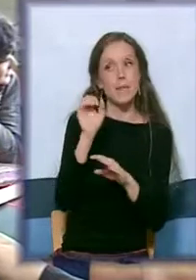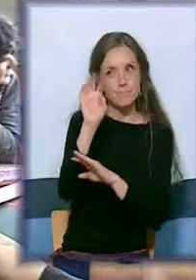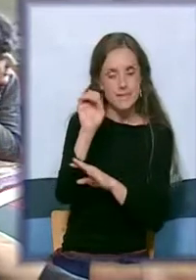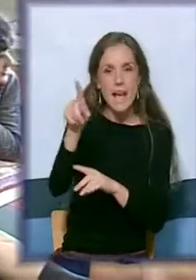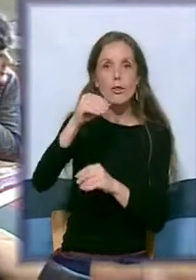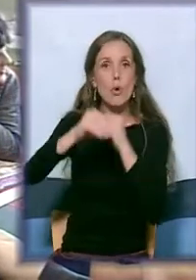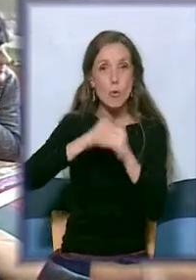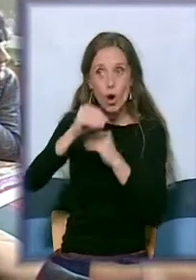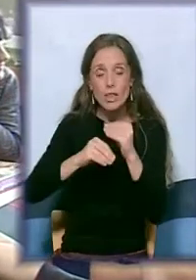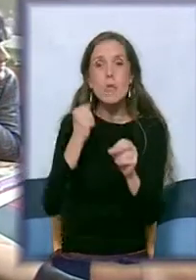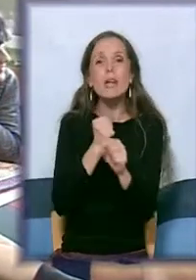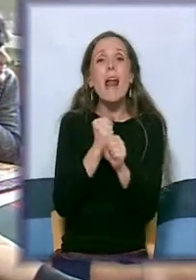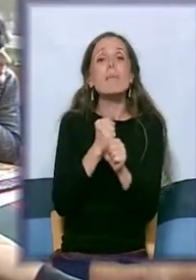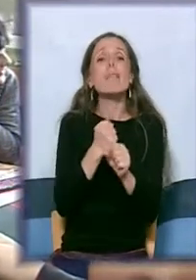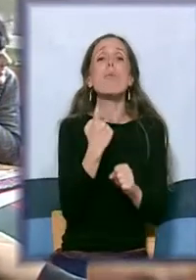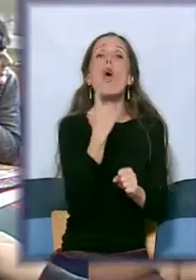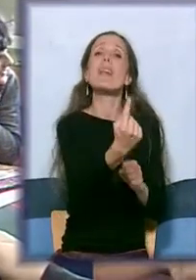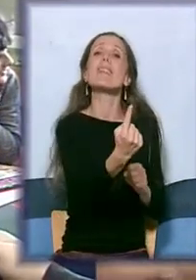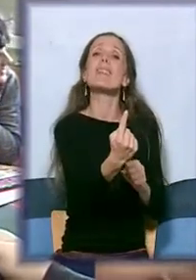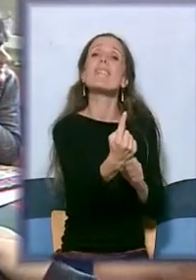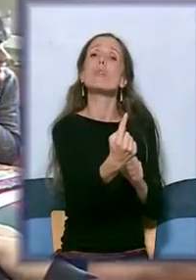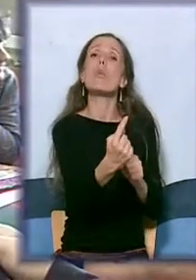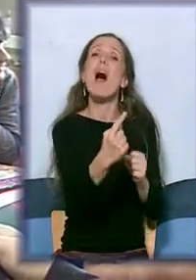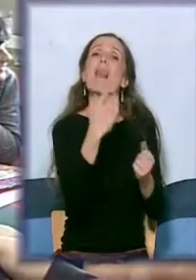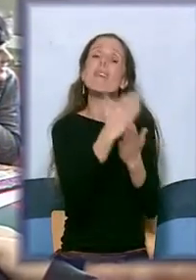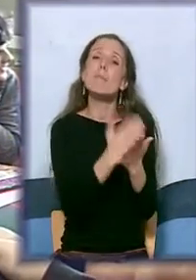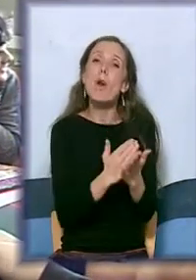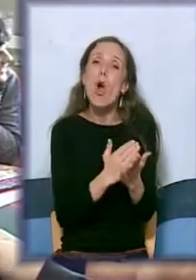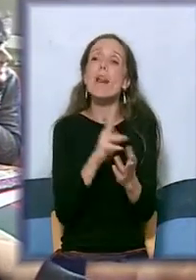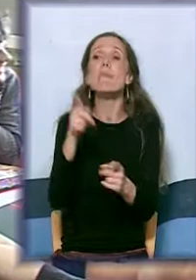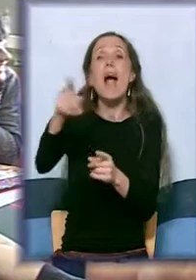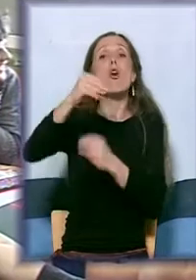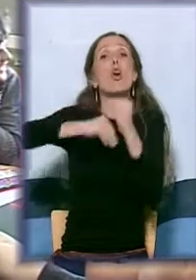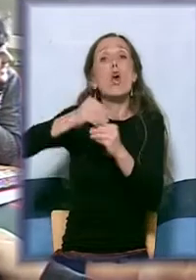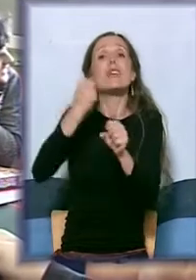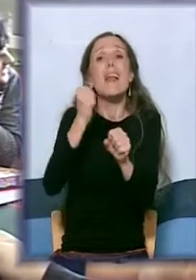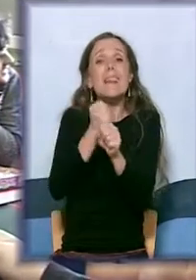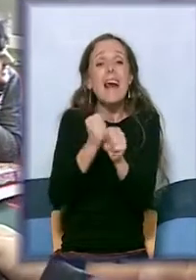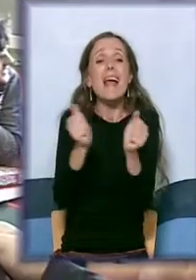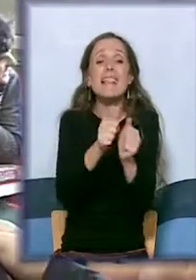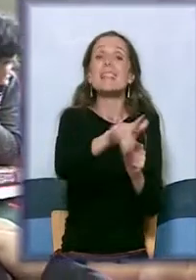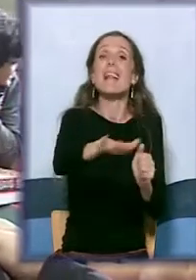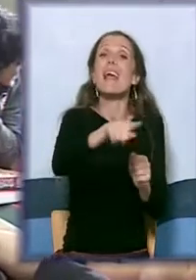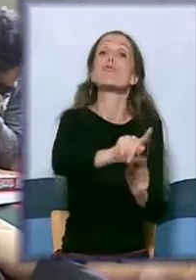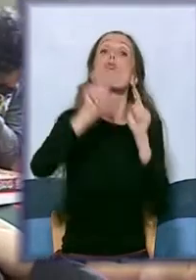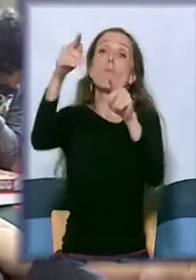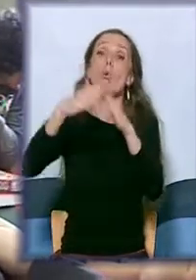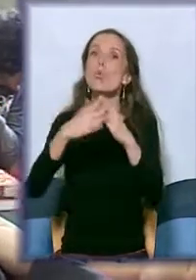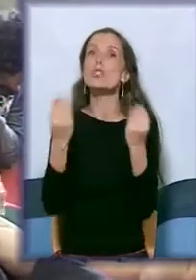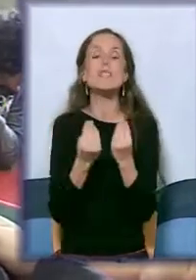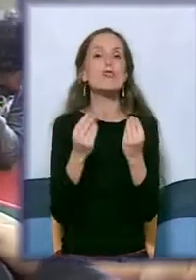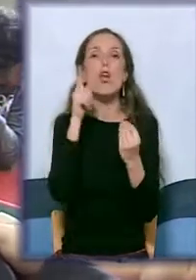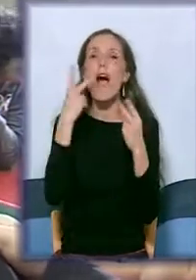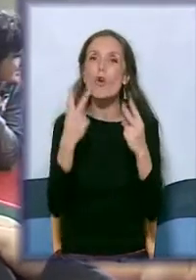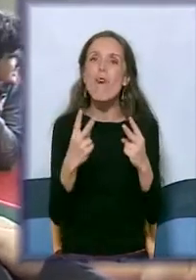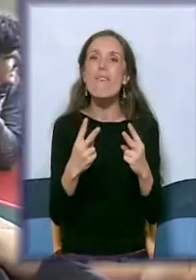kom planu, čak se pravi individualni program postupanja za decu kod kuće. Jer je vrlo bitno da budu usaglašeni postupci, znači